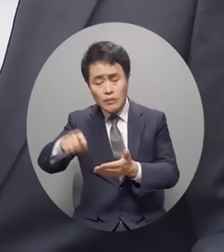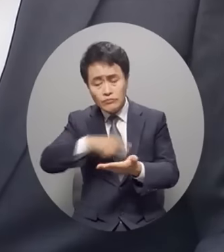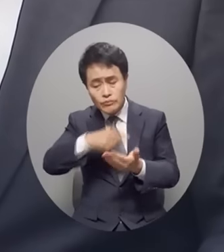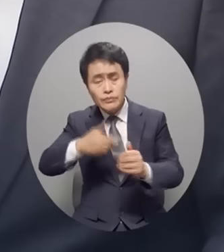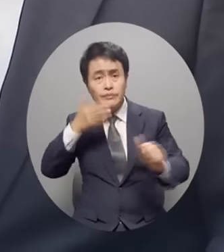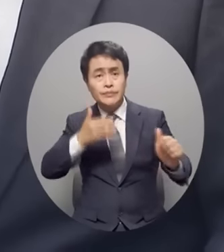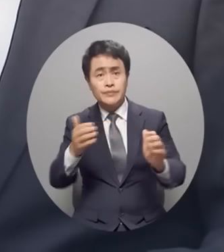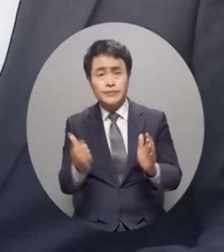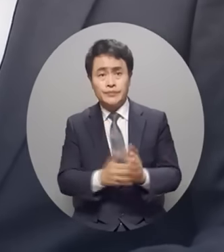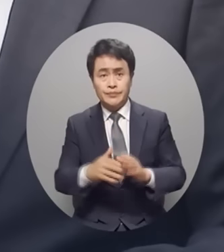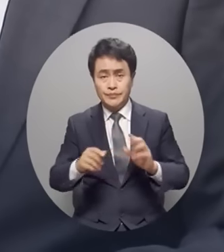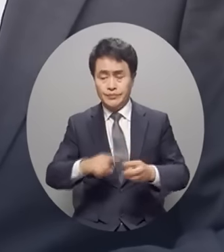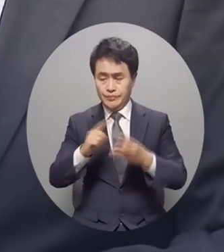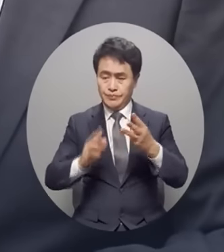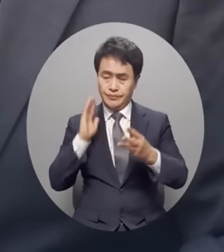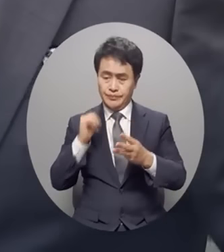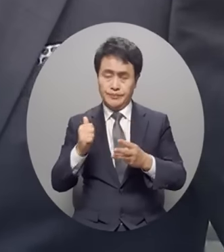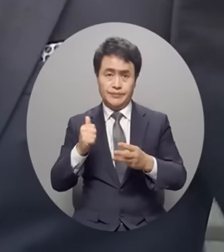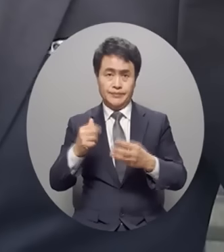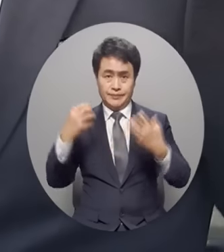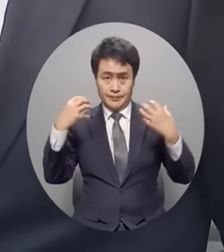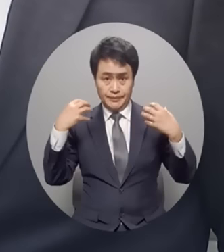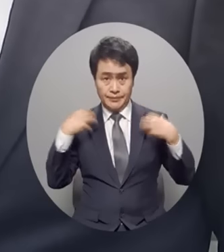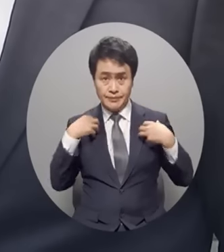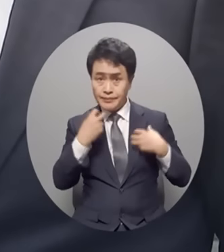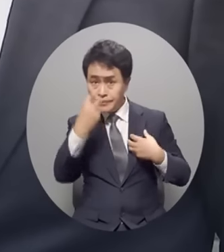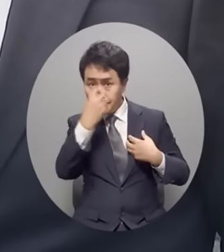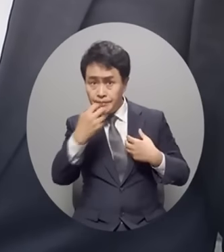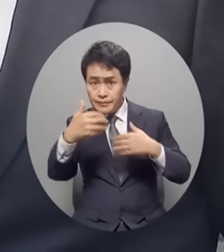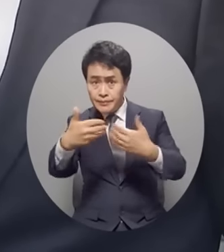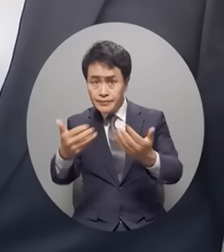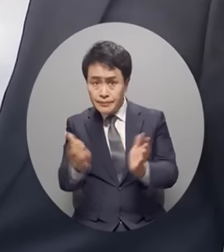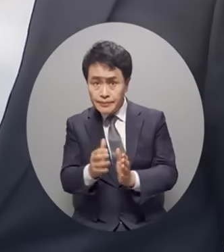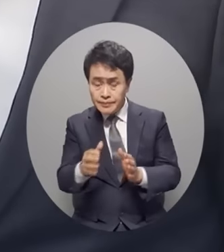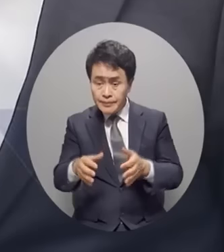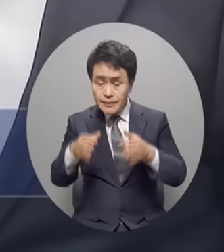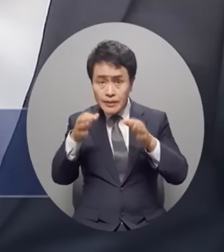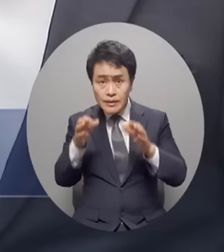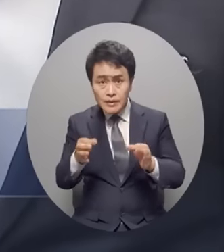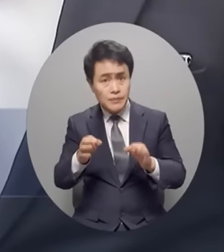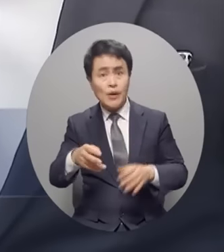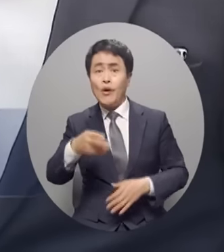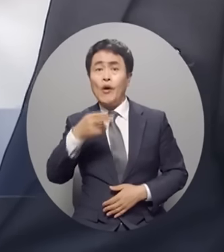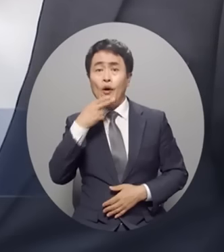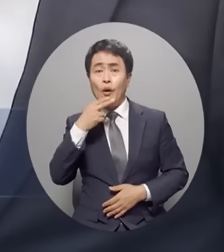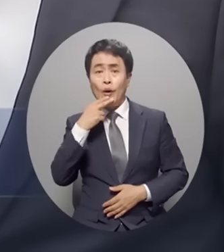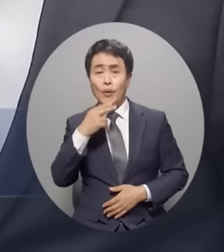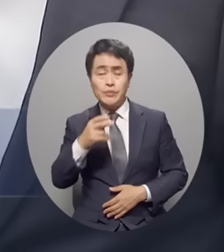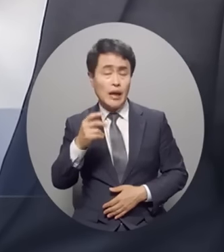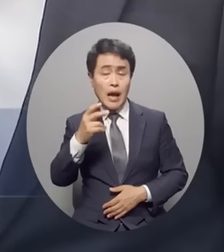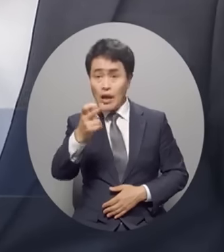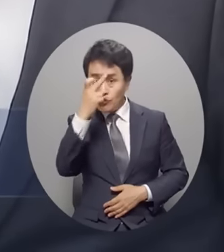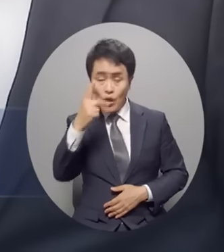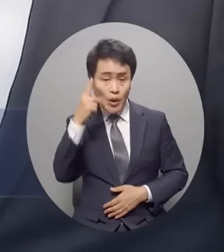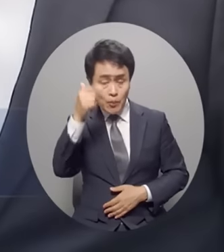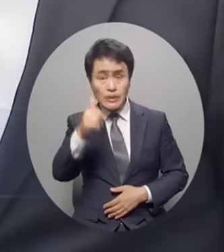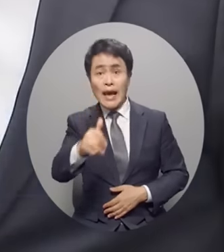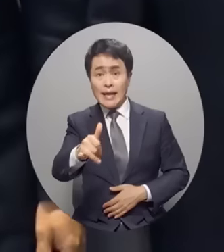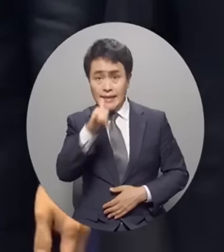윤성열 대통령 직무와 관련성도 검찰 수사팀과 김여사 측은 없다 최목사는 이따로